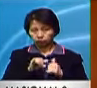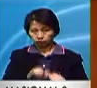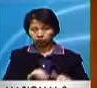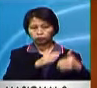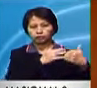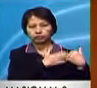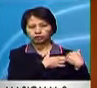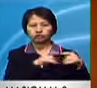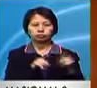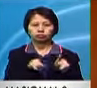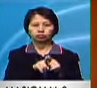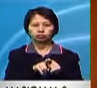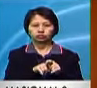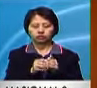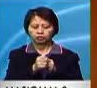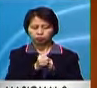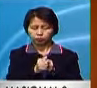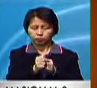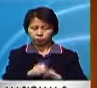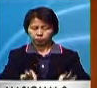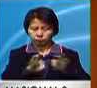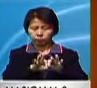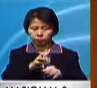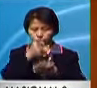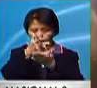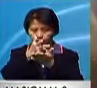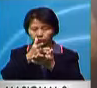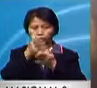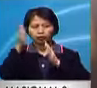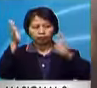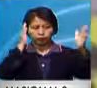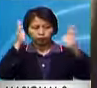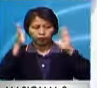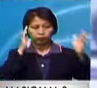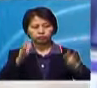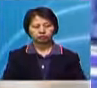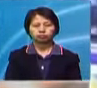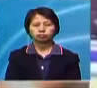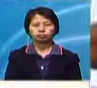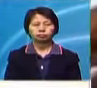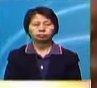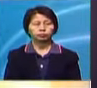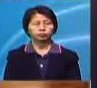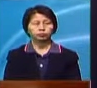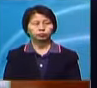berperanan sebagai pemain utama dalam penyiaran nasional.